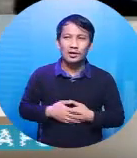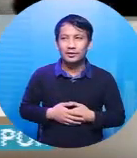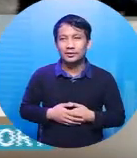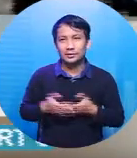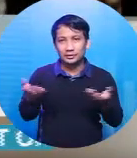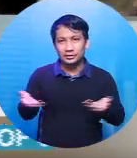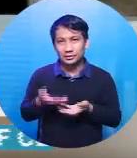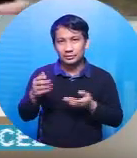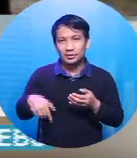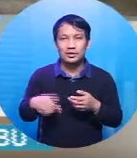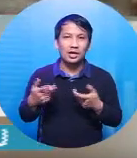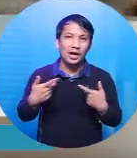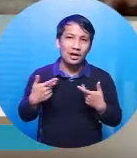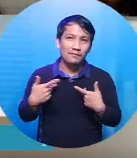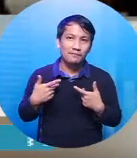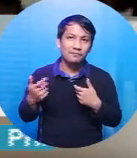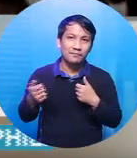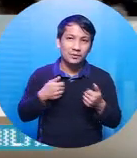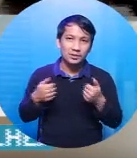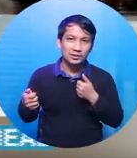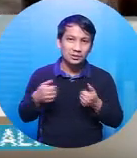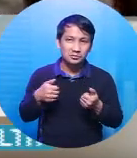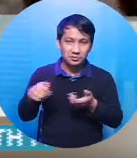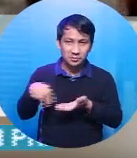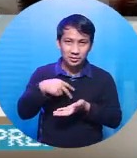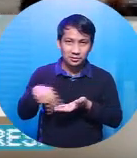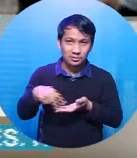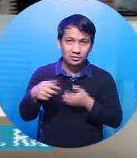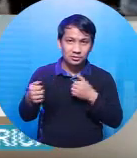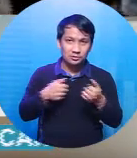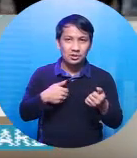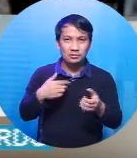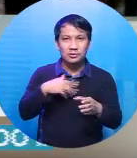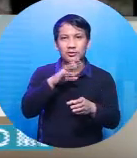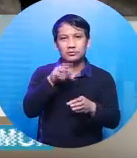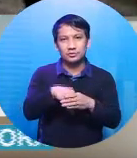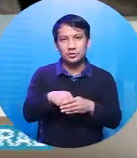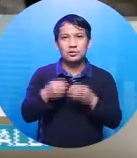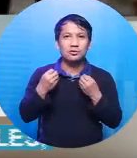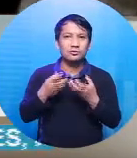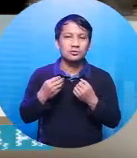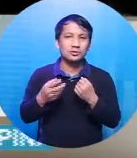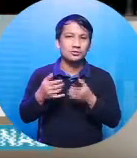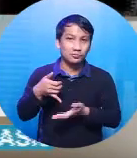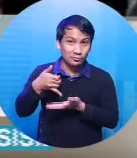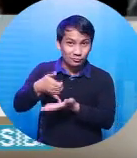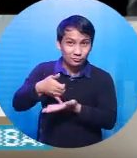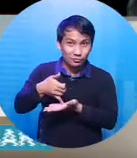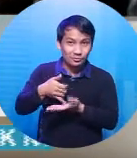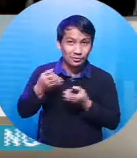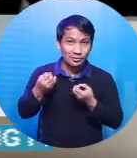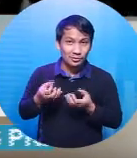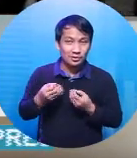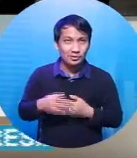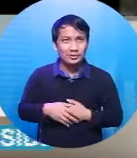Dito po sa amin, may mga sa contest. Sumasali po kami. Siguro marami na kayong trophy.